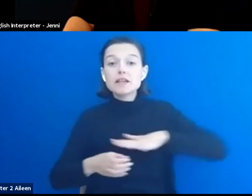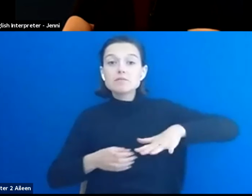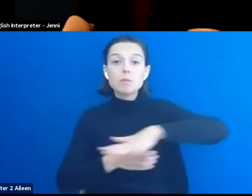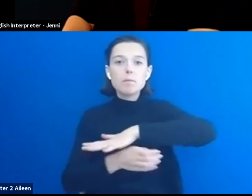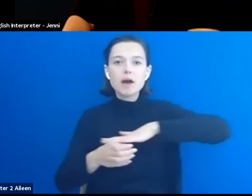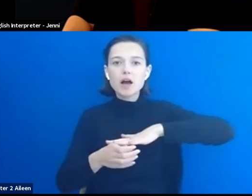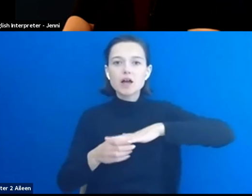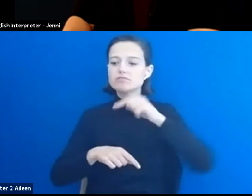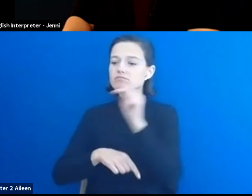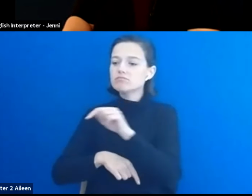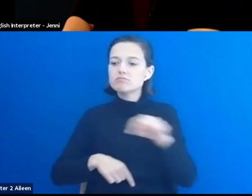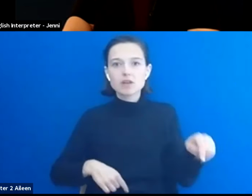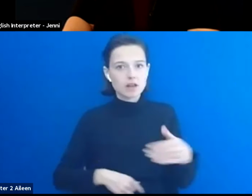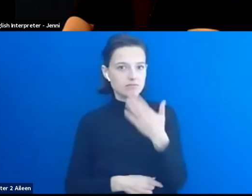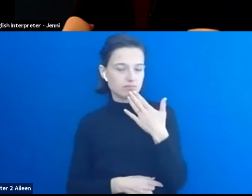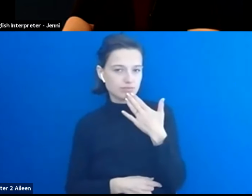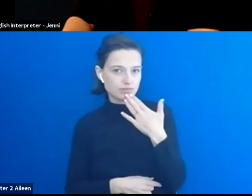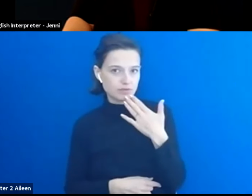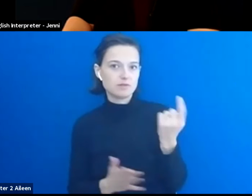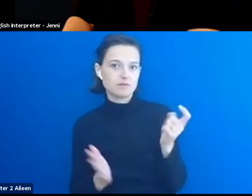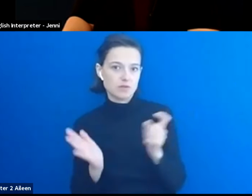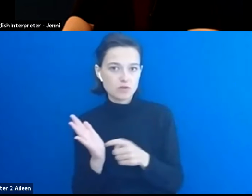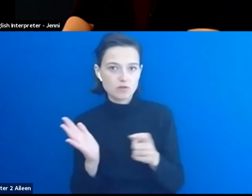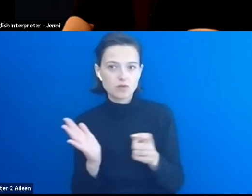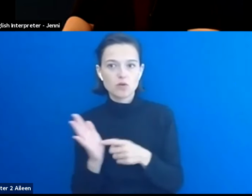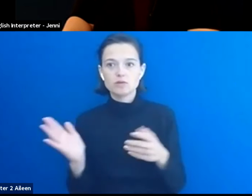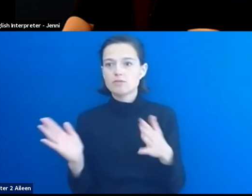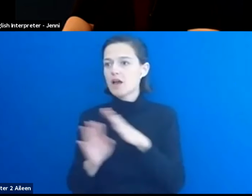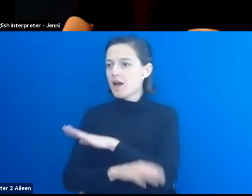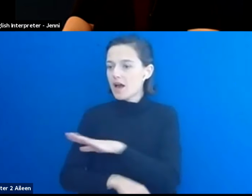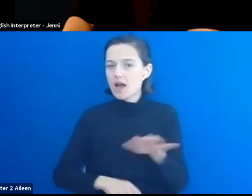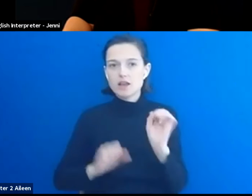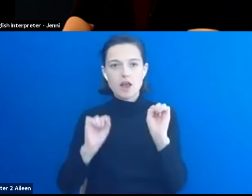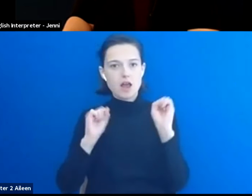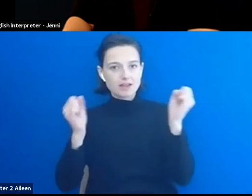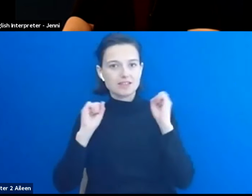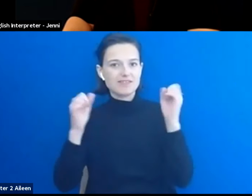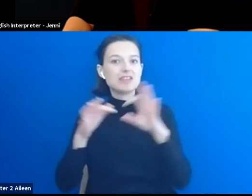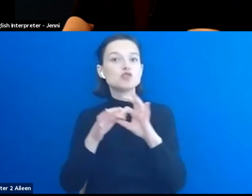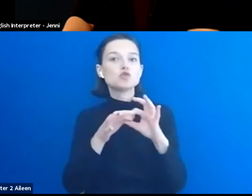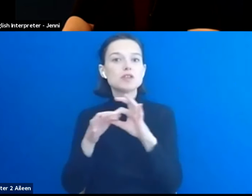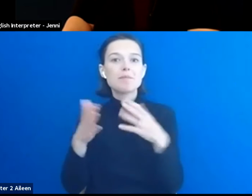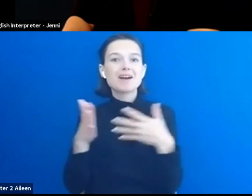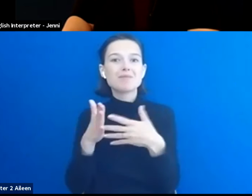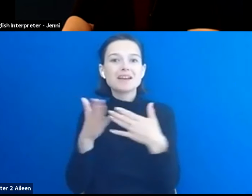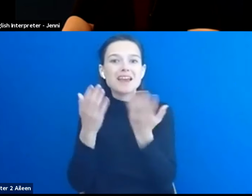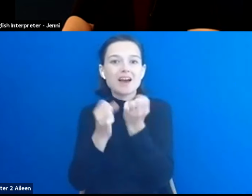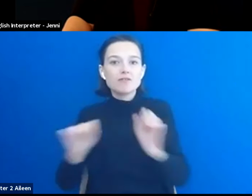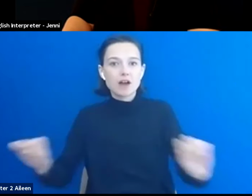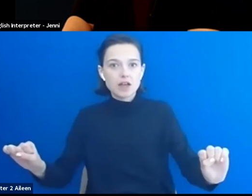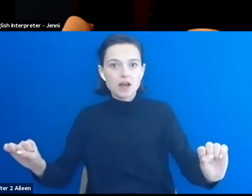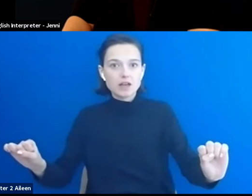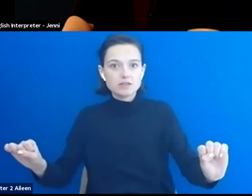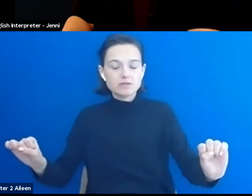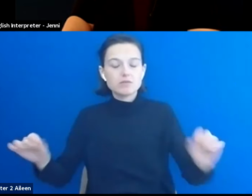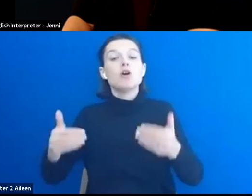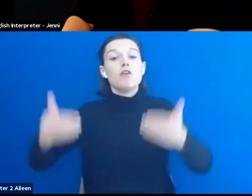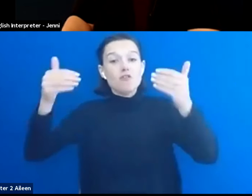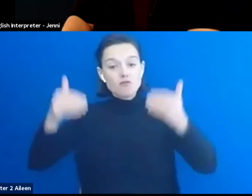einfach, insbesondere weil sich sämtliche Aktivitäten in Bezug auf Barrierefreiheit wirklich in den Entwicklungsprozessen und auch